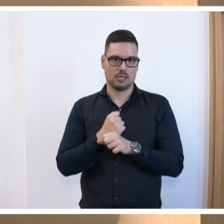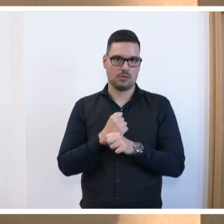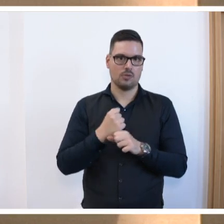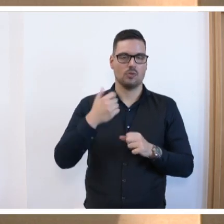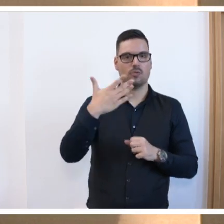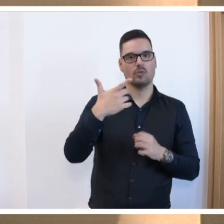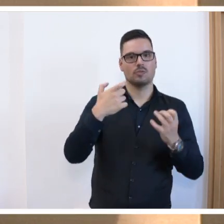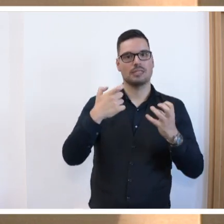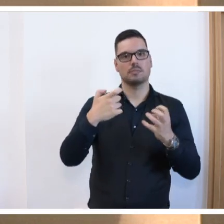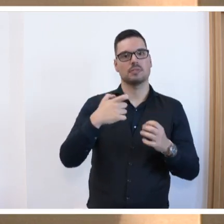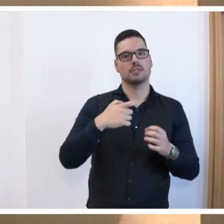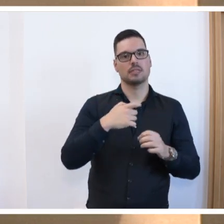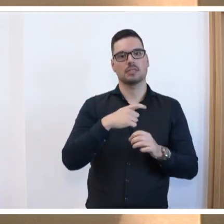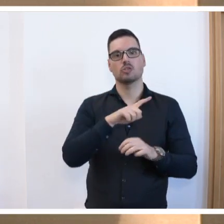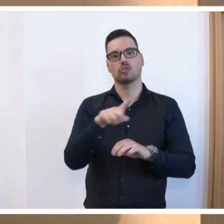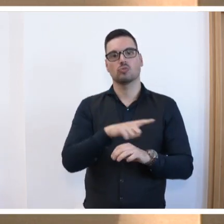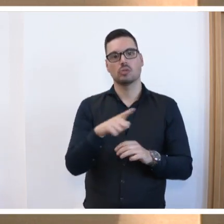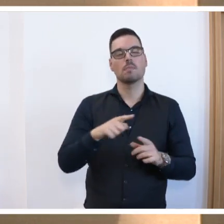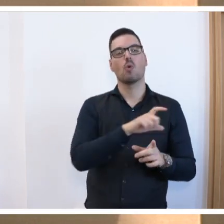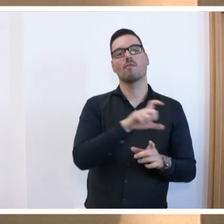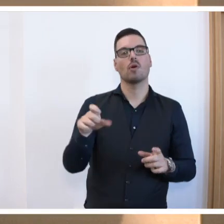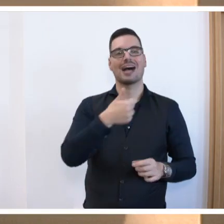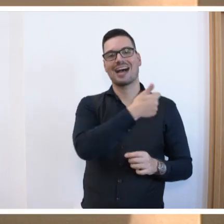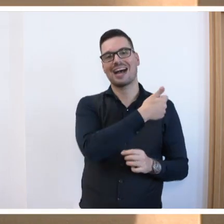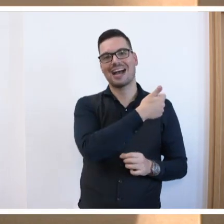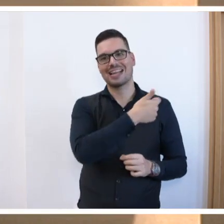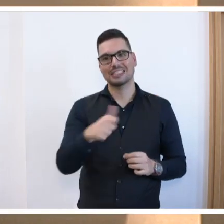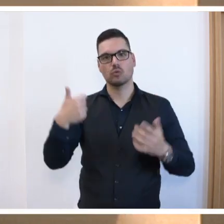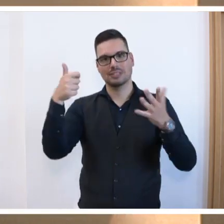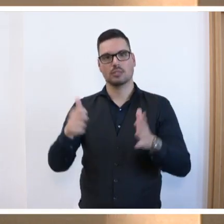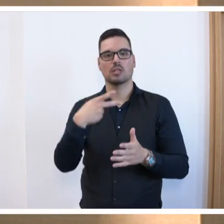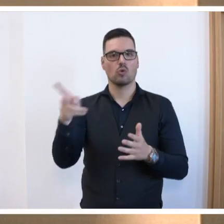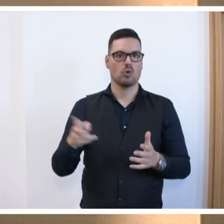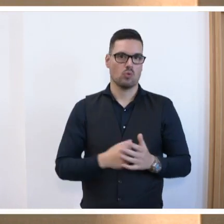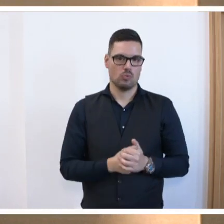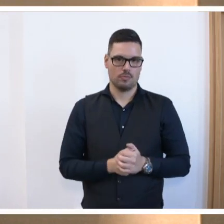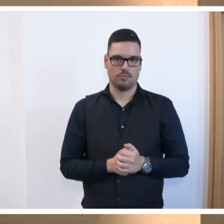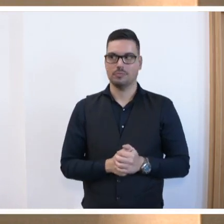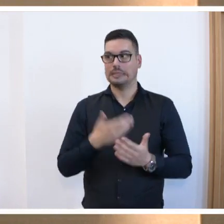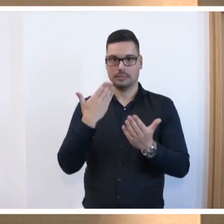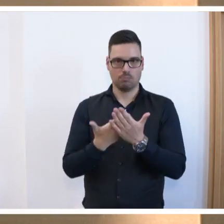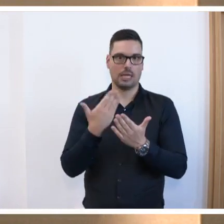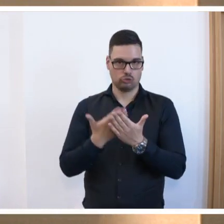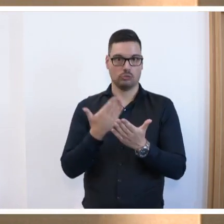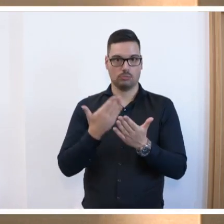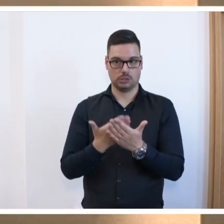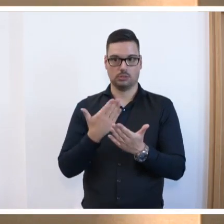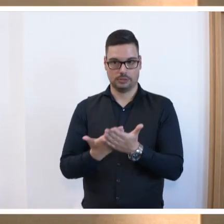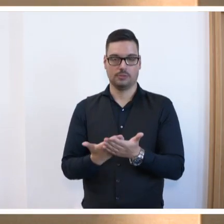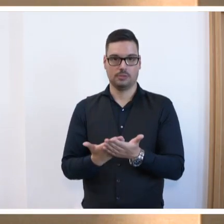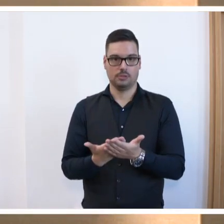75 Stunden pro Woche bei einem Verdienst von 1.600 Euro brutto. Dieses Beispiel, liebe Kolleginnen und